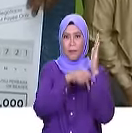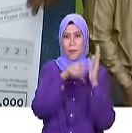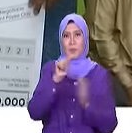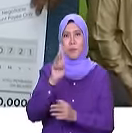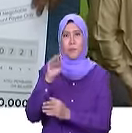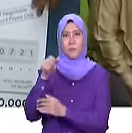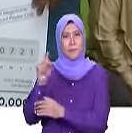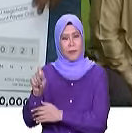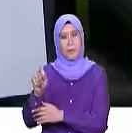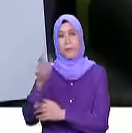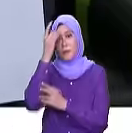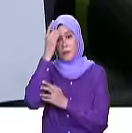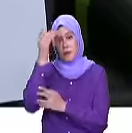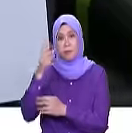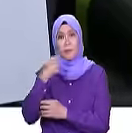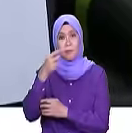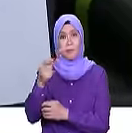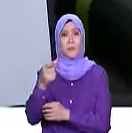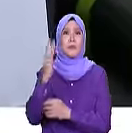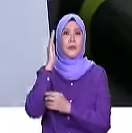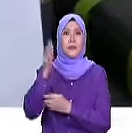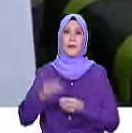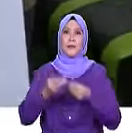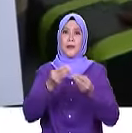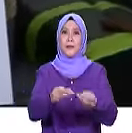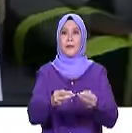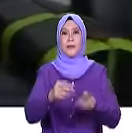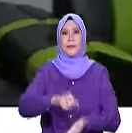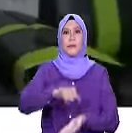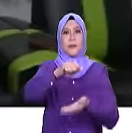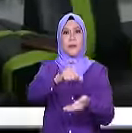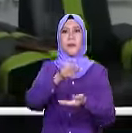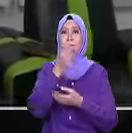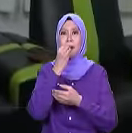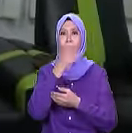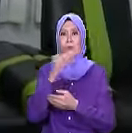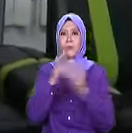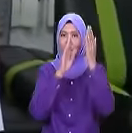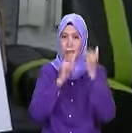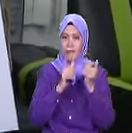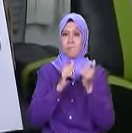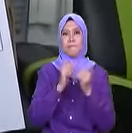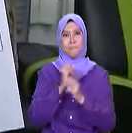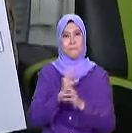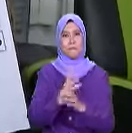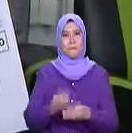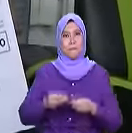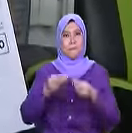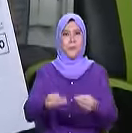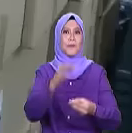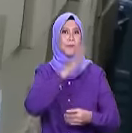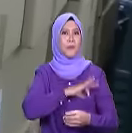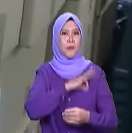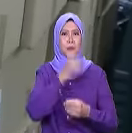Cik Abdullah, tambahan peruntukan tersebut akan diberikan dalam bentuk bakul makanan dan berharap inisiatif tersebut dapat memberi manfaat